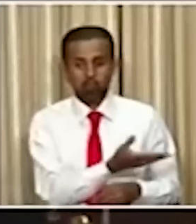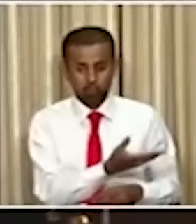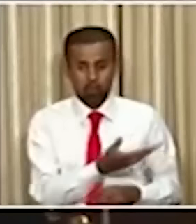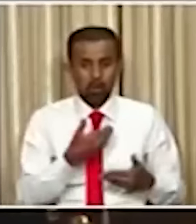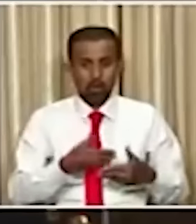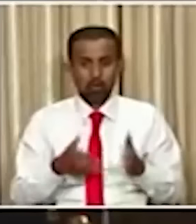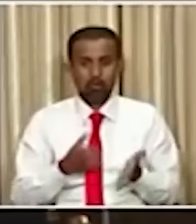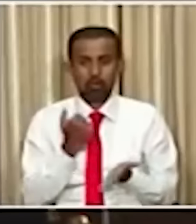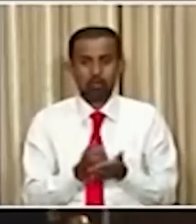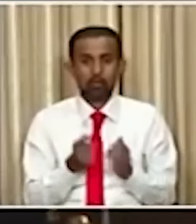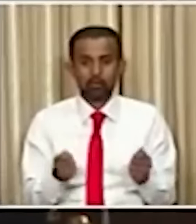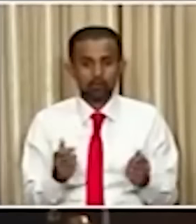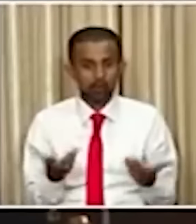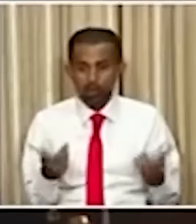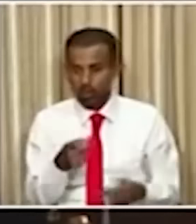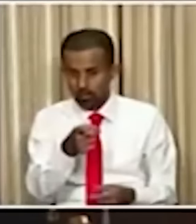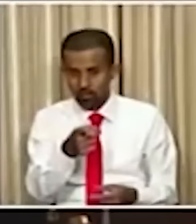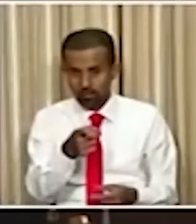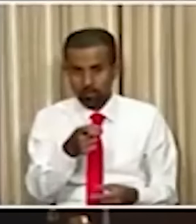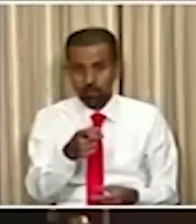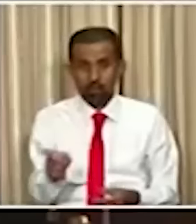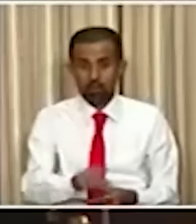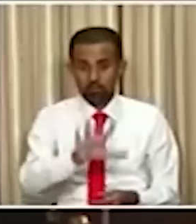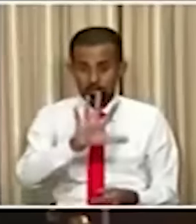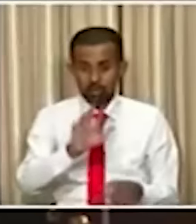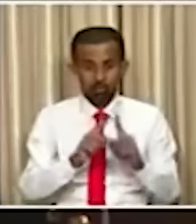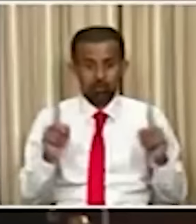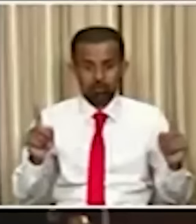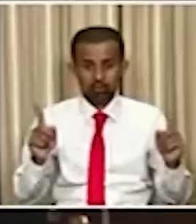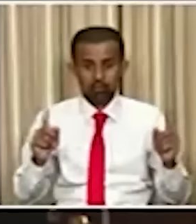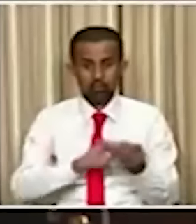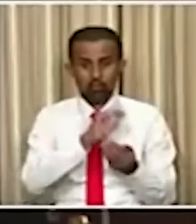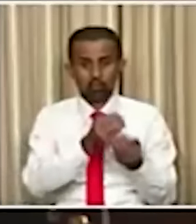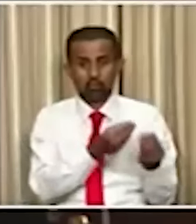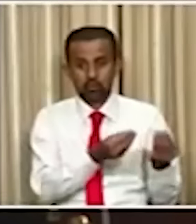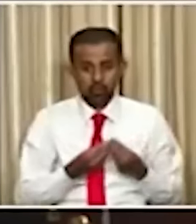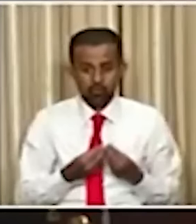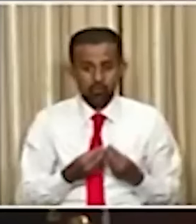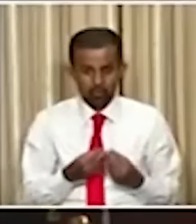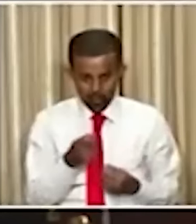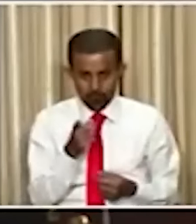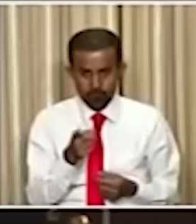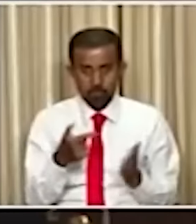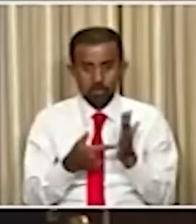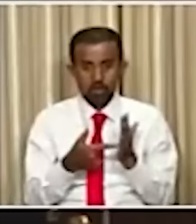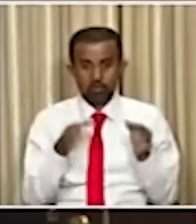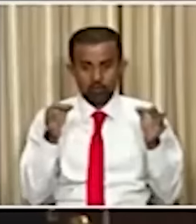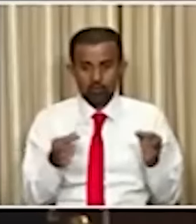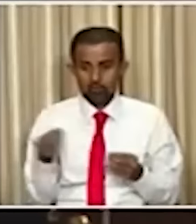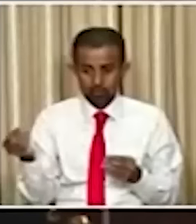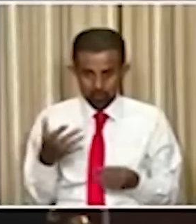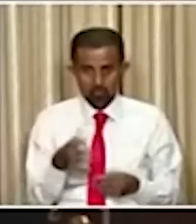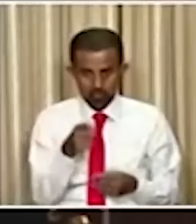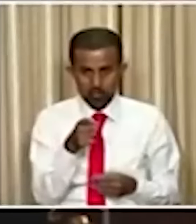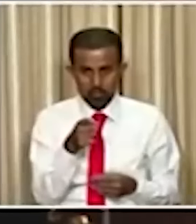cabinet sandesa idirupat kala nadda me nisa davas 5k athulata ara mudal wen karanda katiyutu kala neda tender karuwat laba denna katiyutu kala